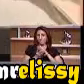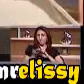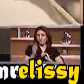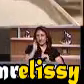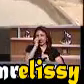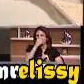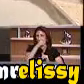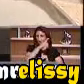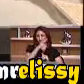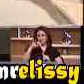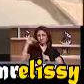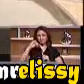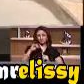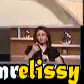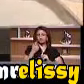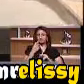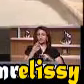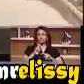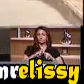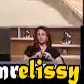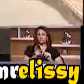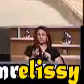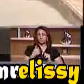الجيزة. انا مريض اورام غدة نخامية،